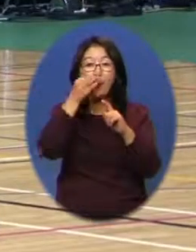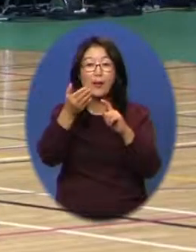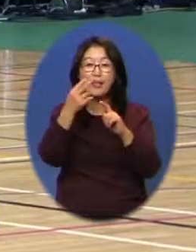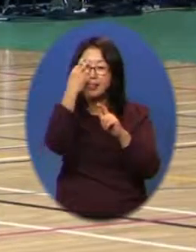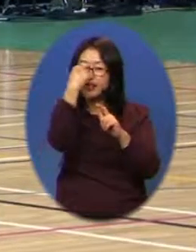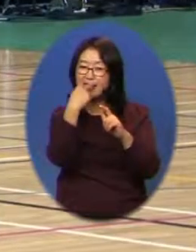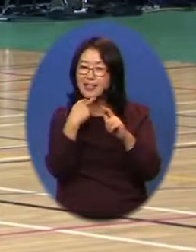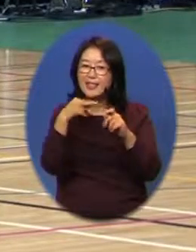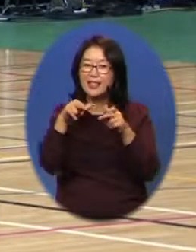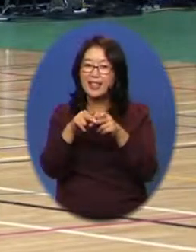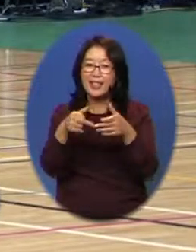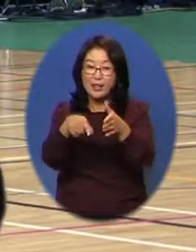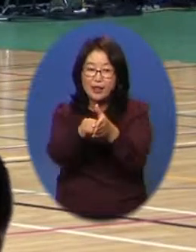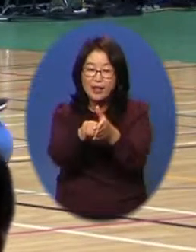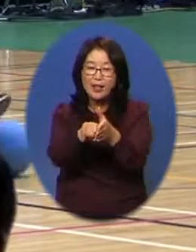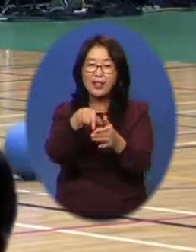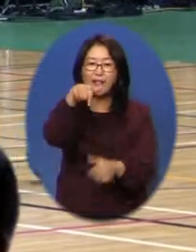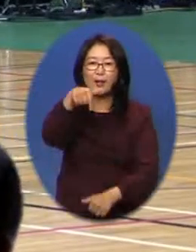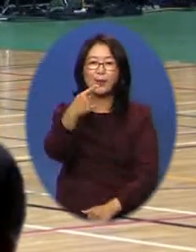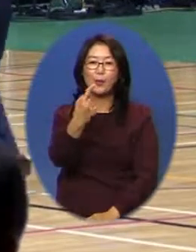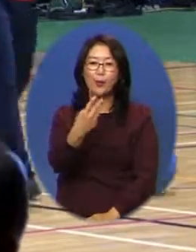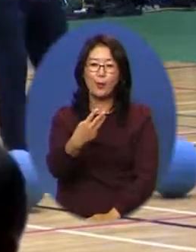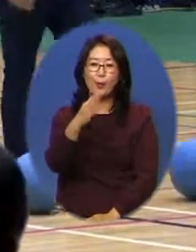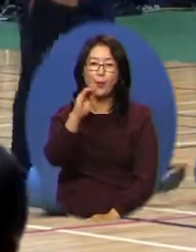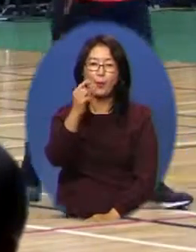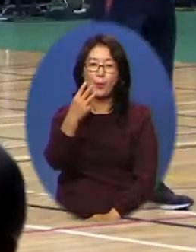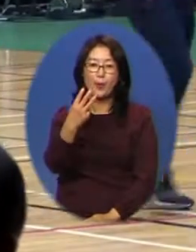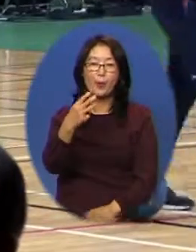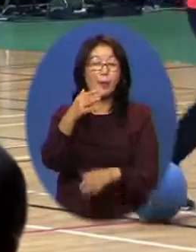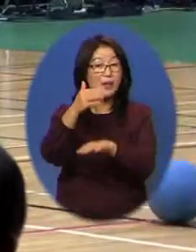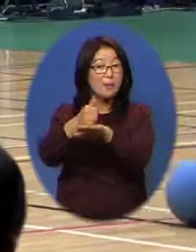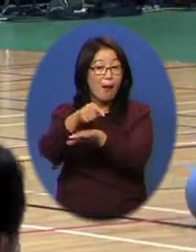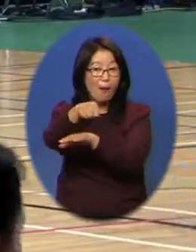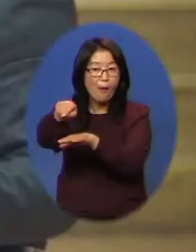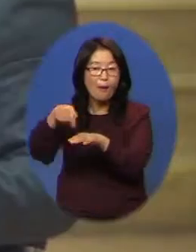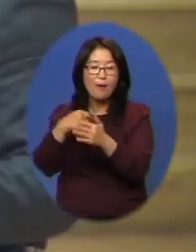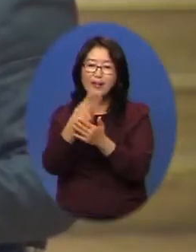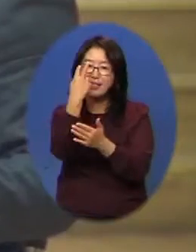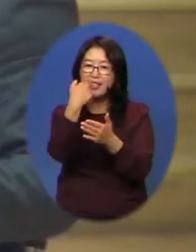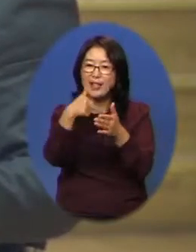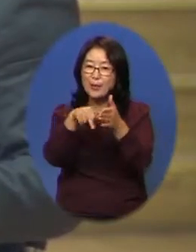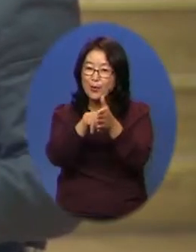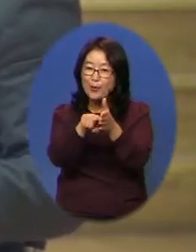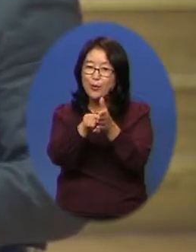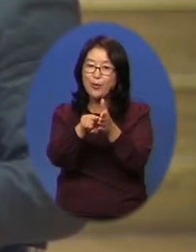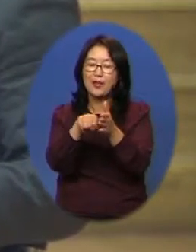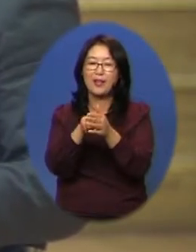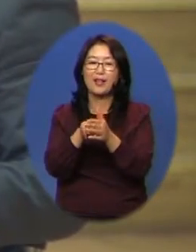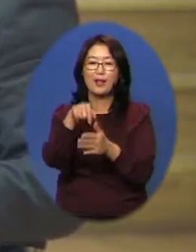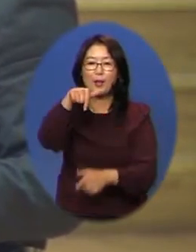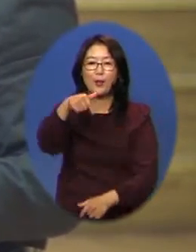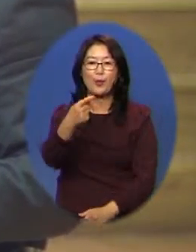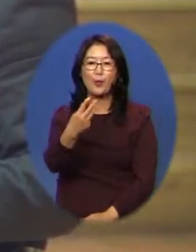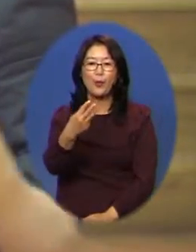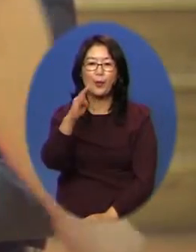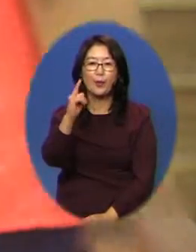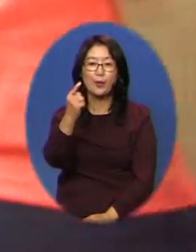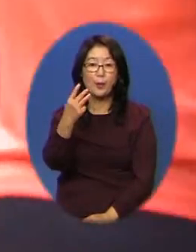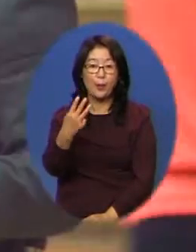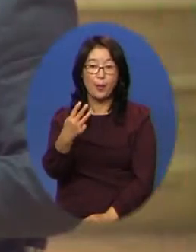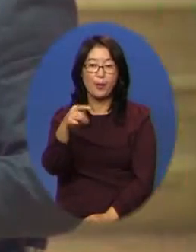위한 골볼인데요. 마지막으로 진행된 시각장애인들의 골볼 경기. 골볼